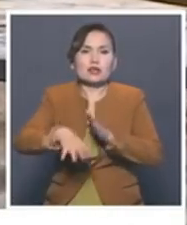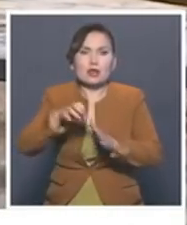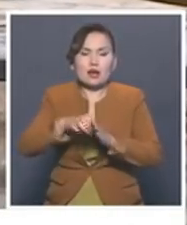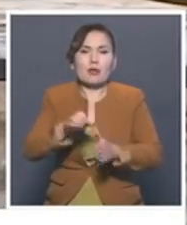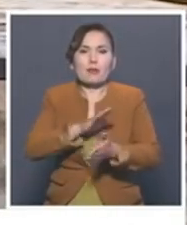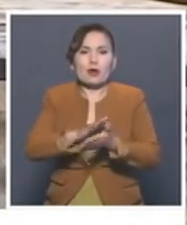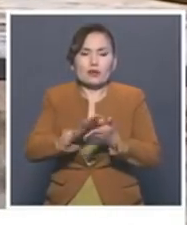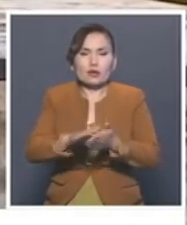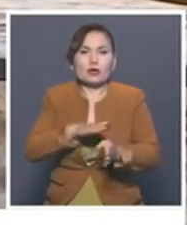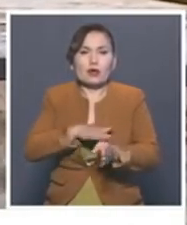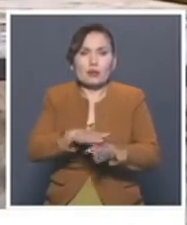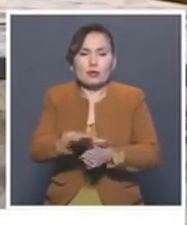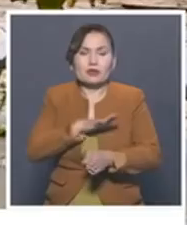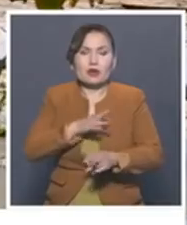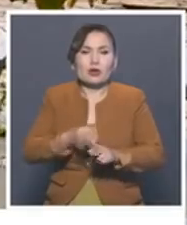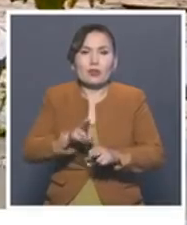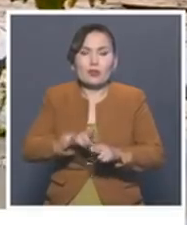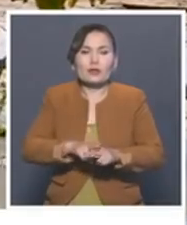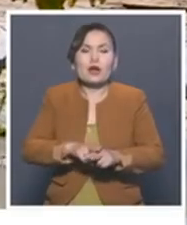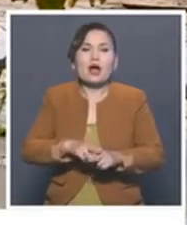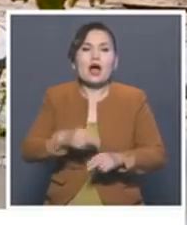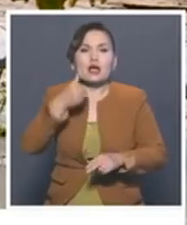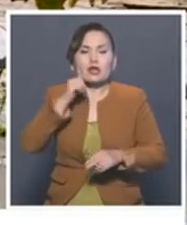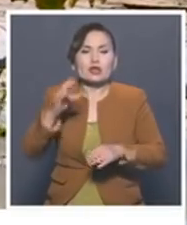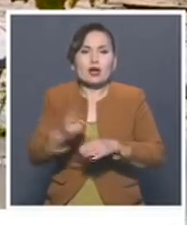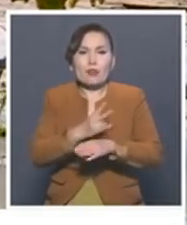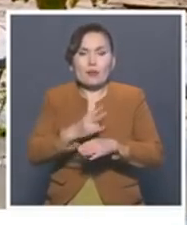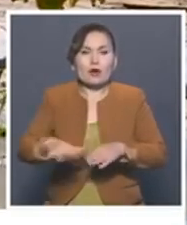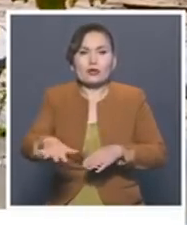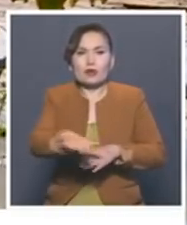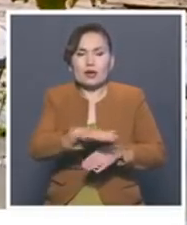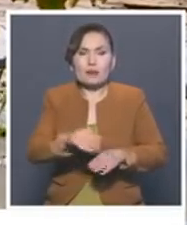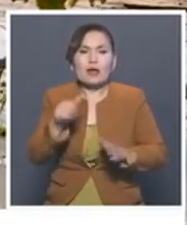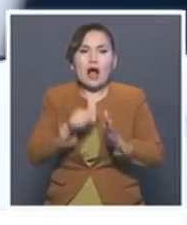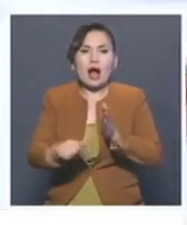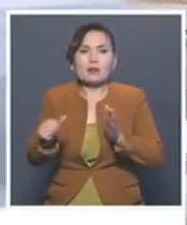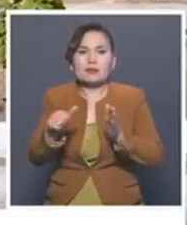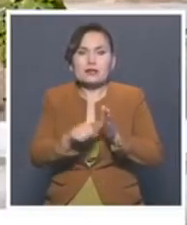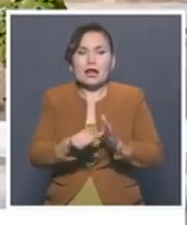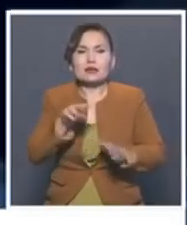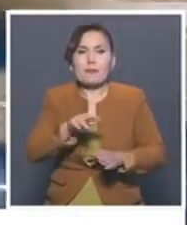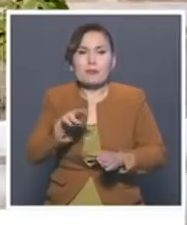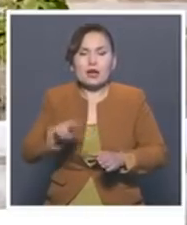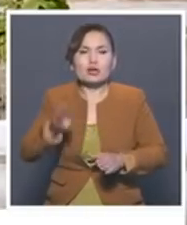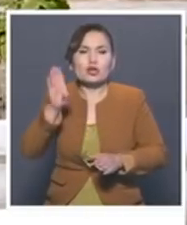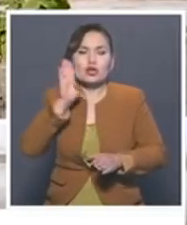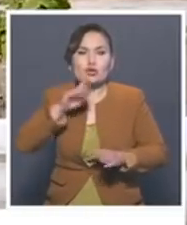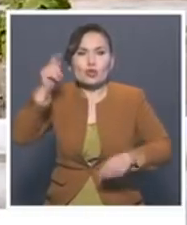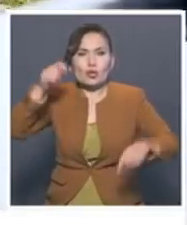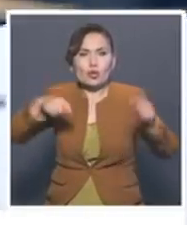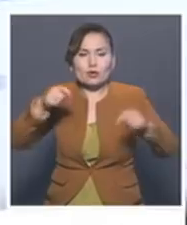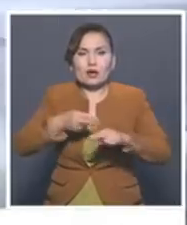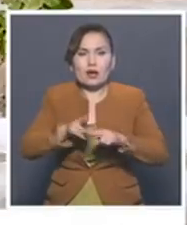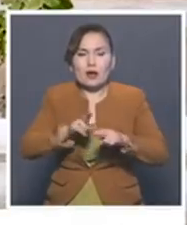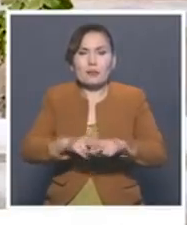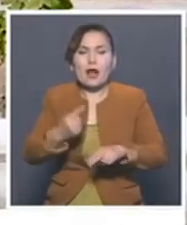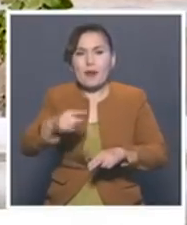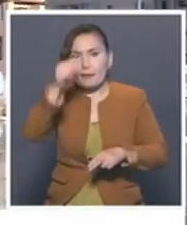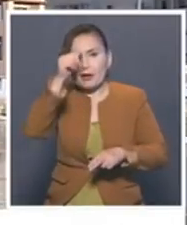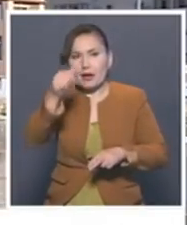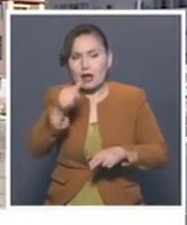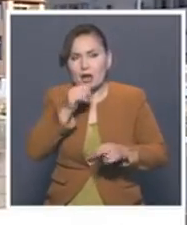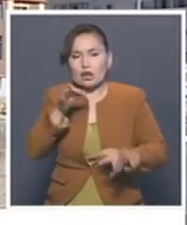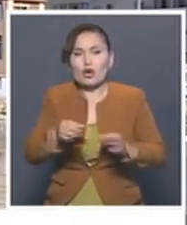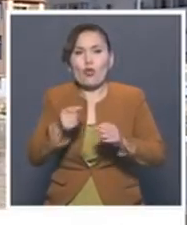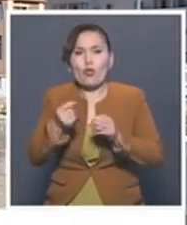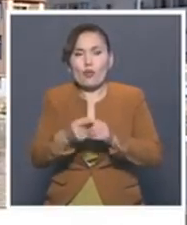жүргізілуде. Қазгидромет орталығының мәліметіне сүйенсек, кеше түнде өңірге 66 мм жауын шашын түскен. Бұл бір айлық нормадан 11